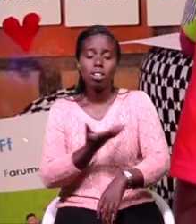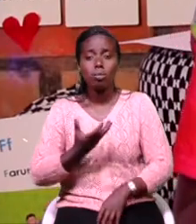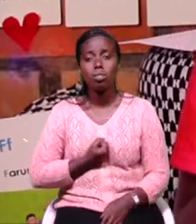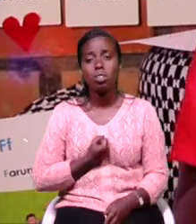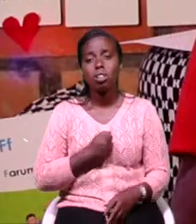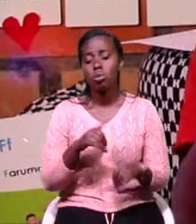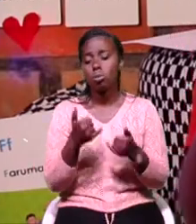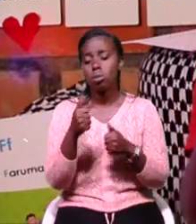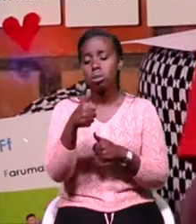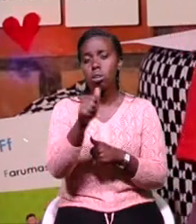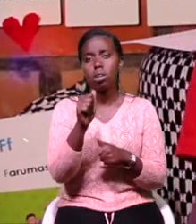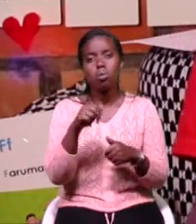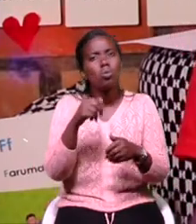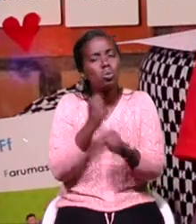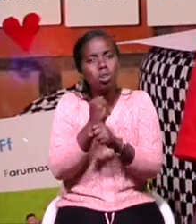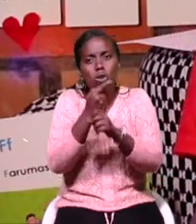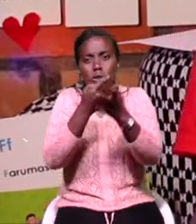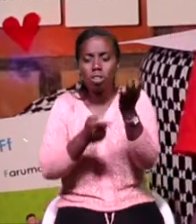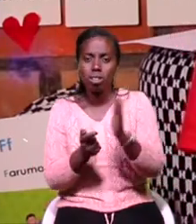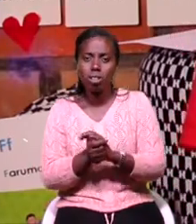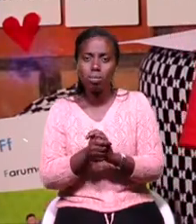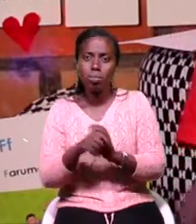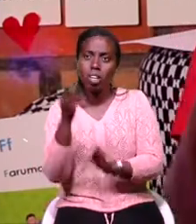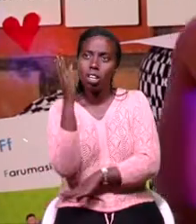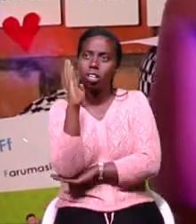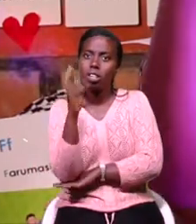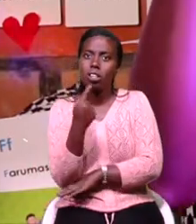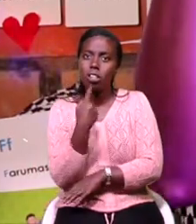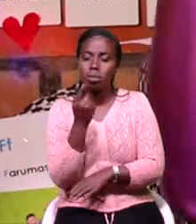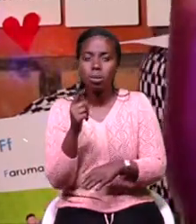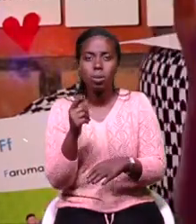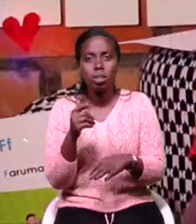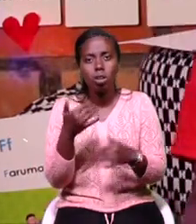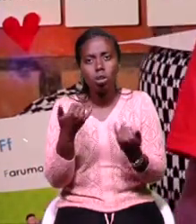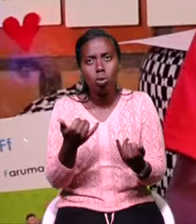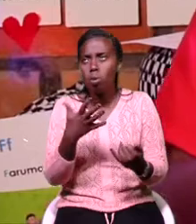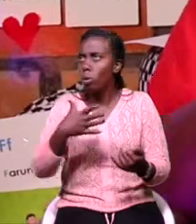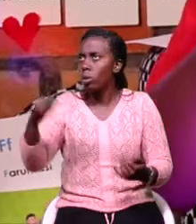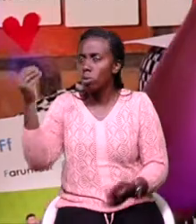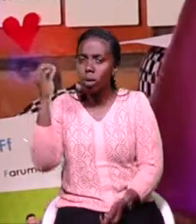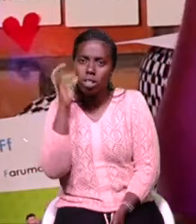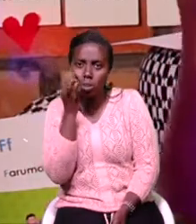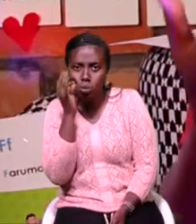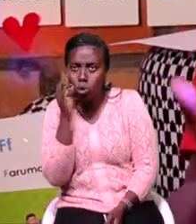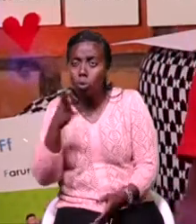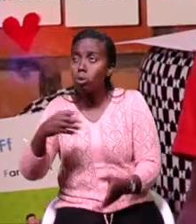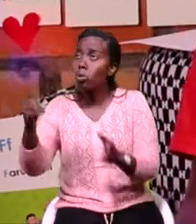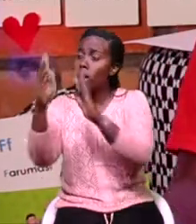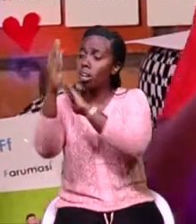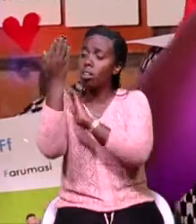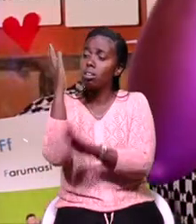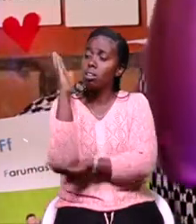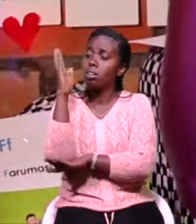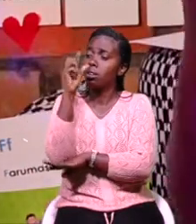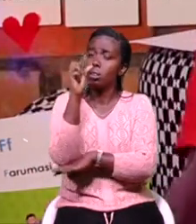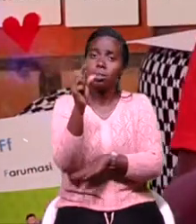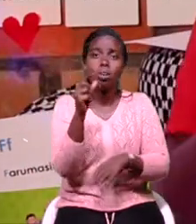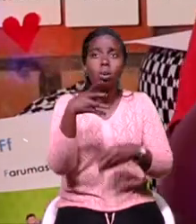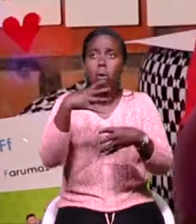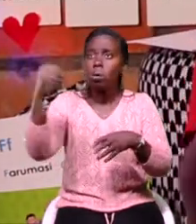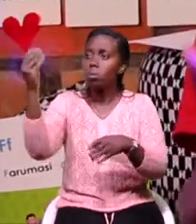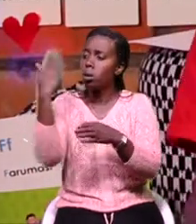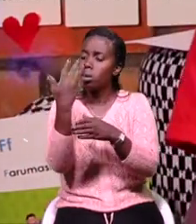nawe ubu se turabigenza gute igiti kirambwira ati se noneho ko watwaye imbuto ko watwaye amashami yanjye ko watwaye